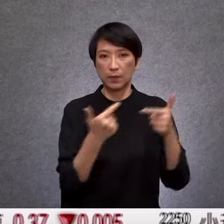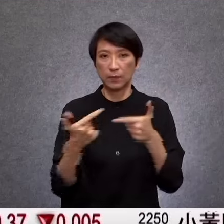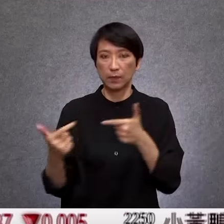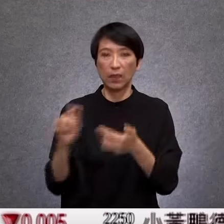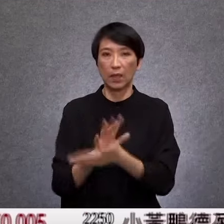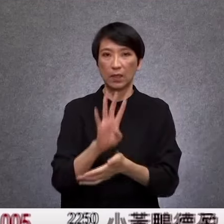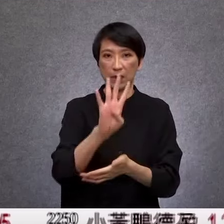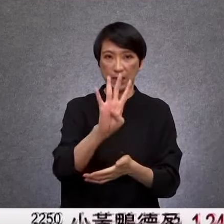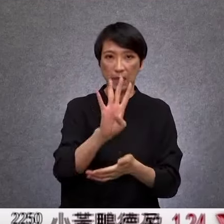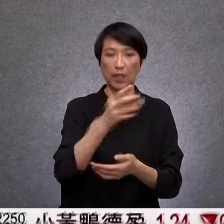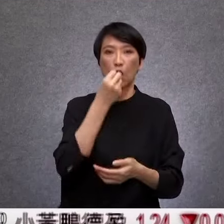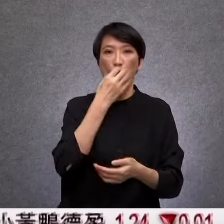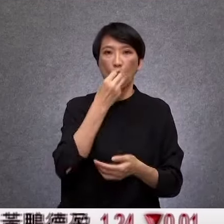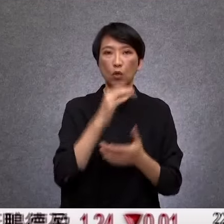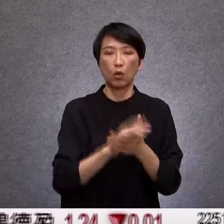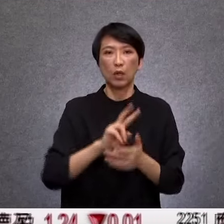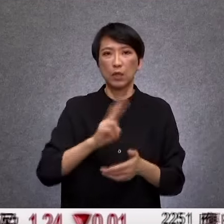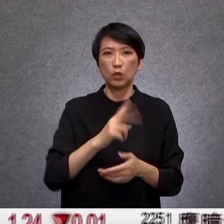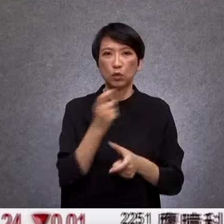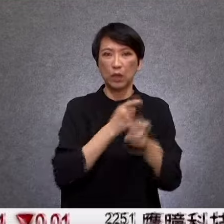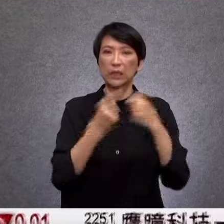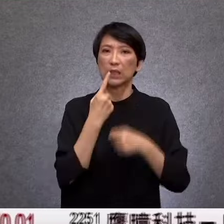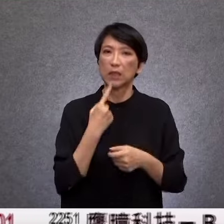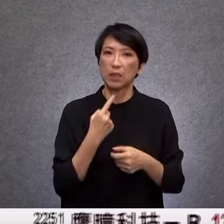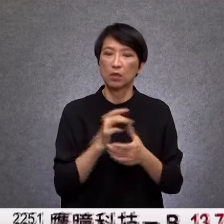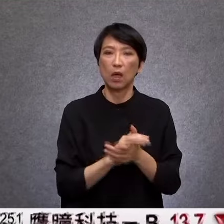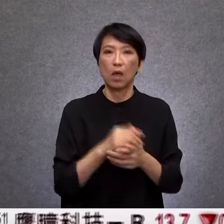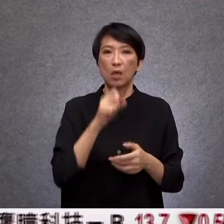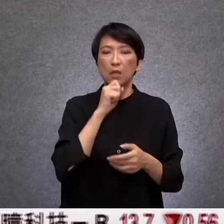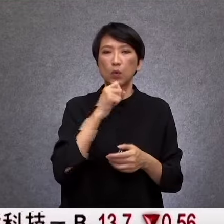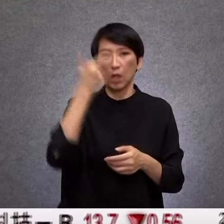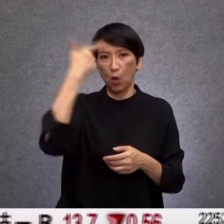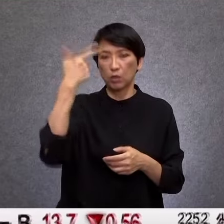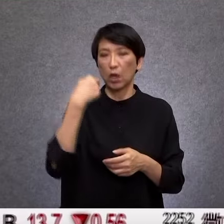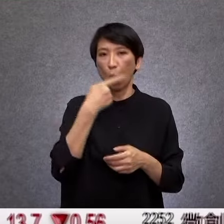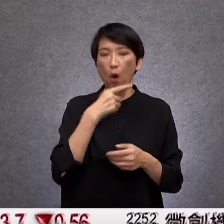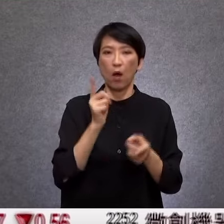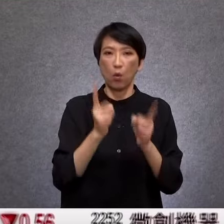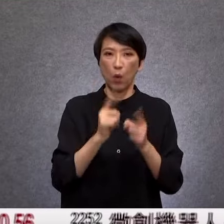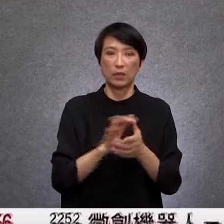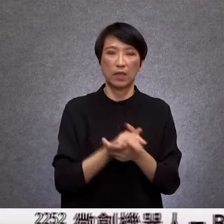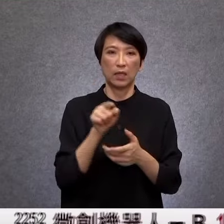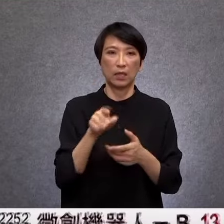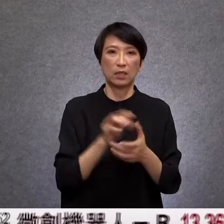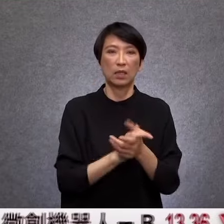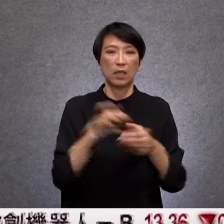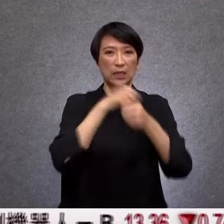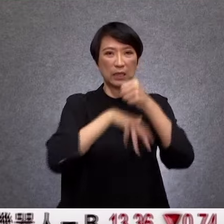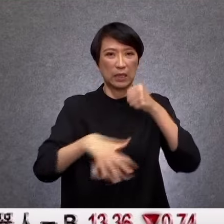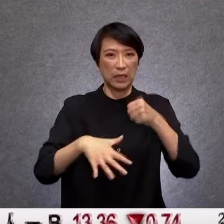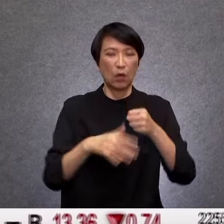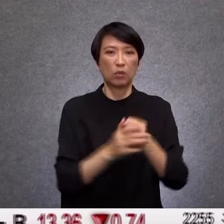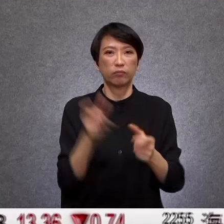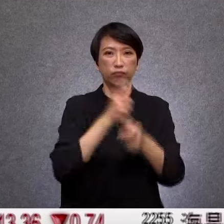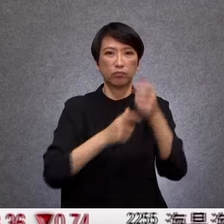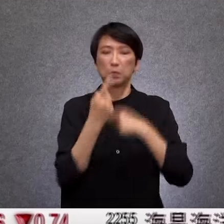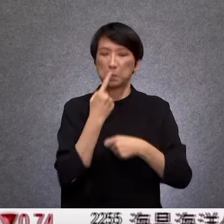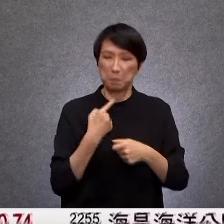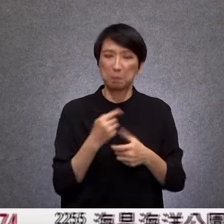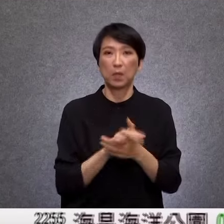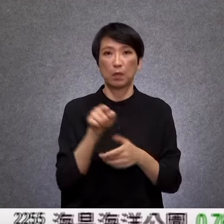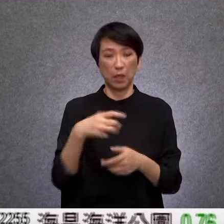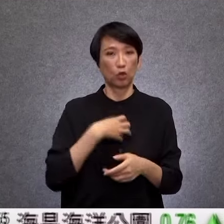咁其實係咪即係意味住我哋連續4年，我哋即係香港都要面對赤字咧？咁有啲學者就話啦，其實咁樣可能係已經係屬